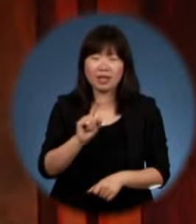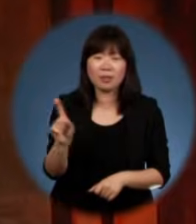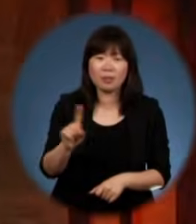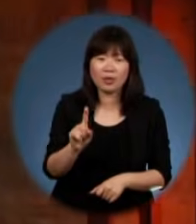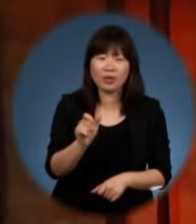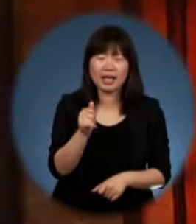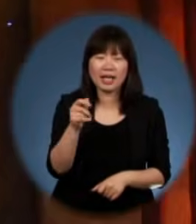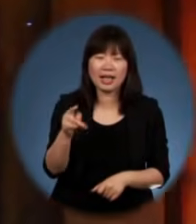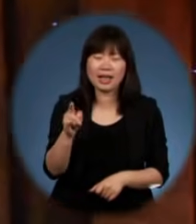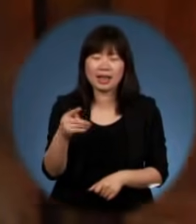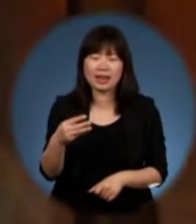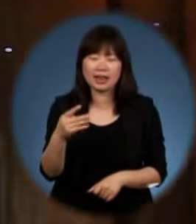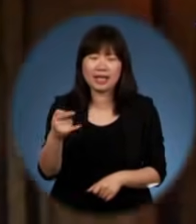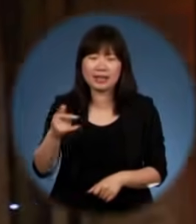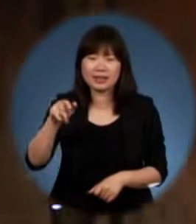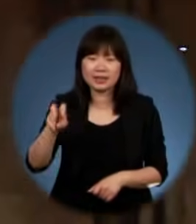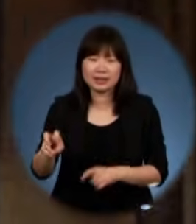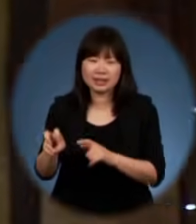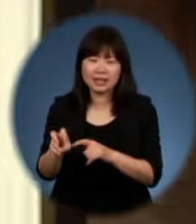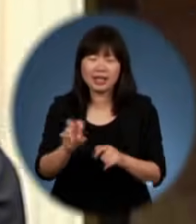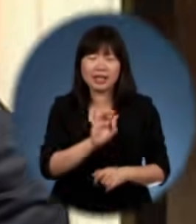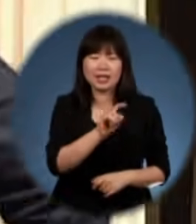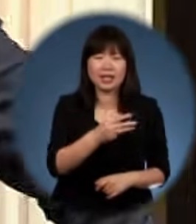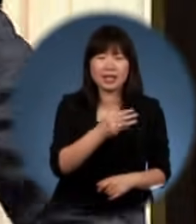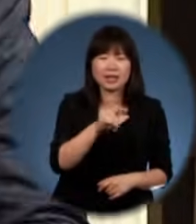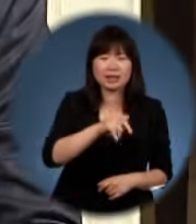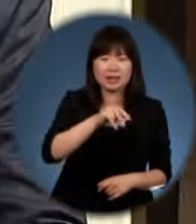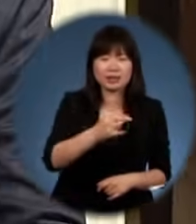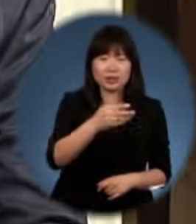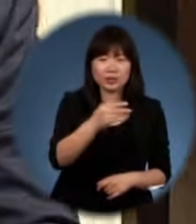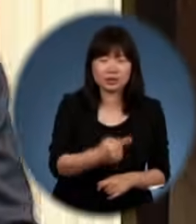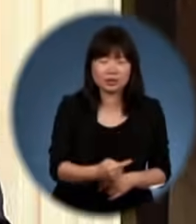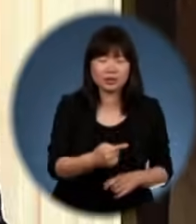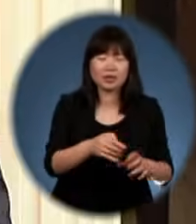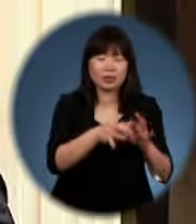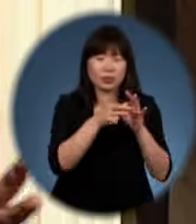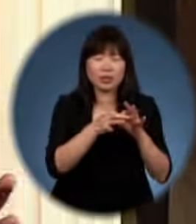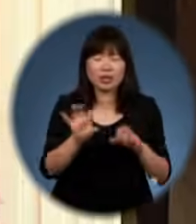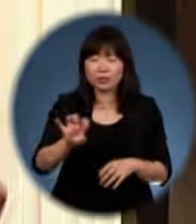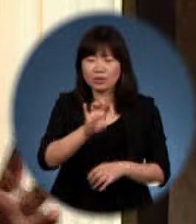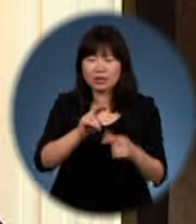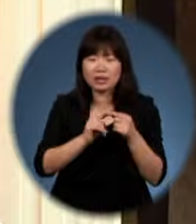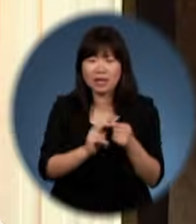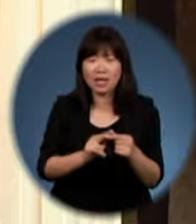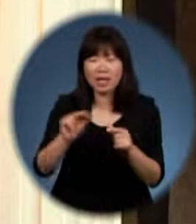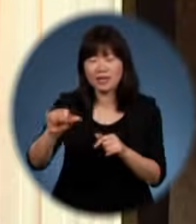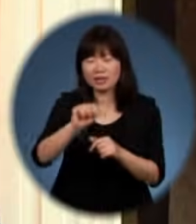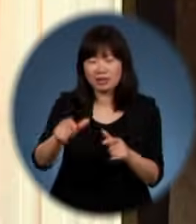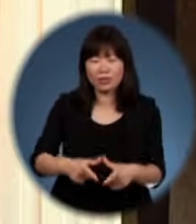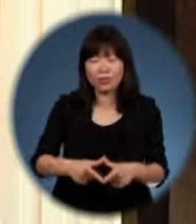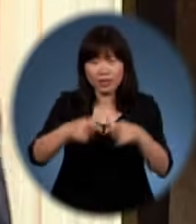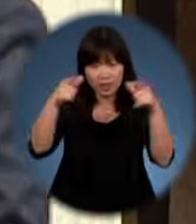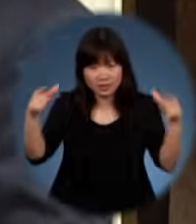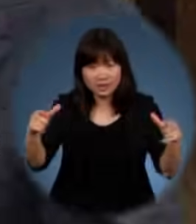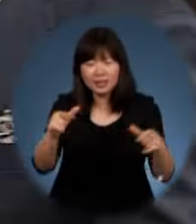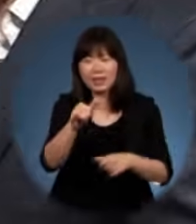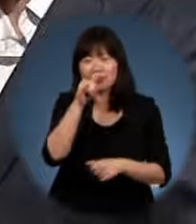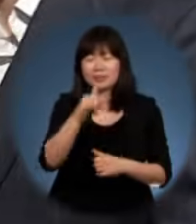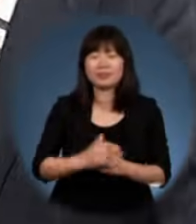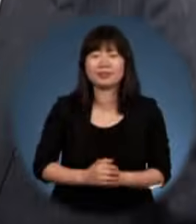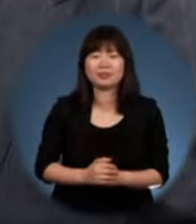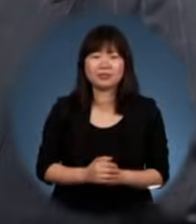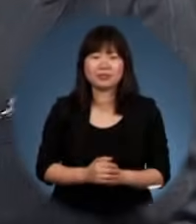팔레 리즘 2 알렉산드로스 를 통해서 유럽과 아시아로 확대 되게 된다는